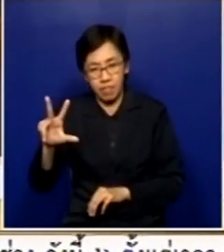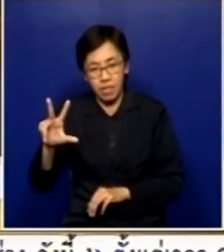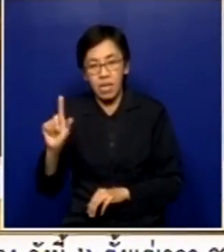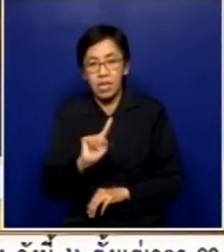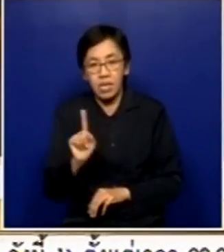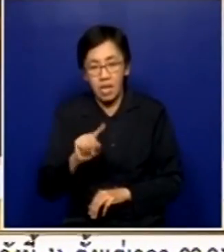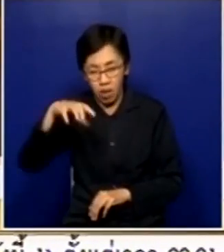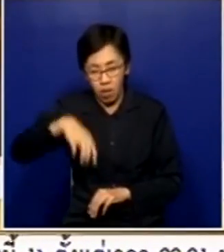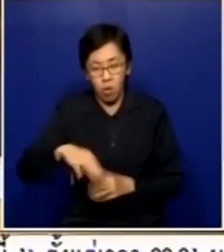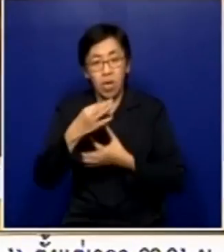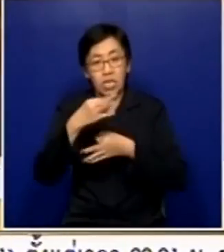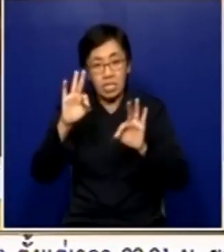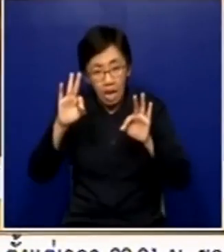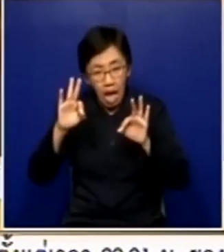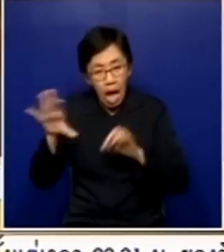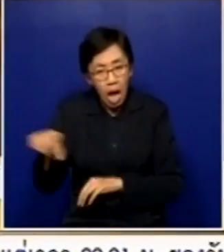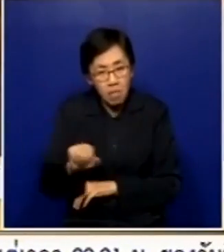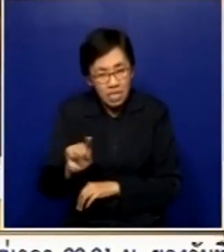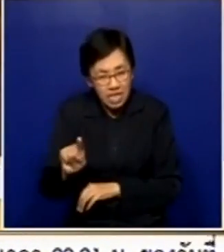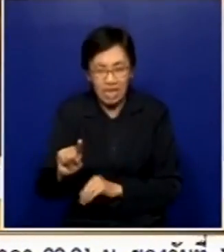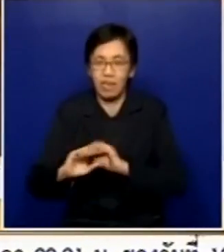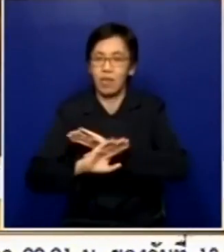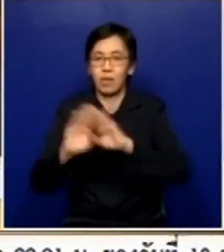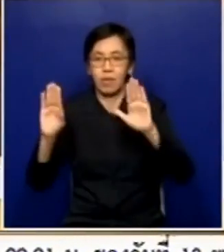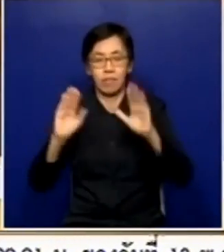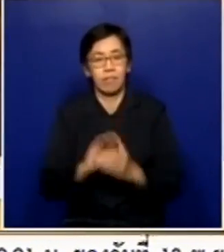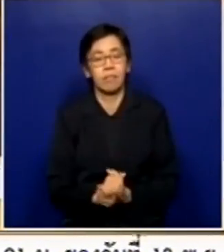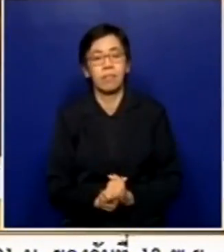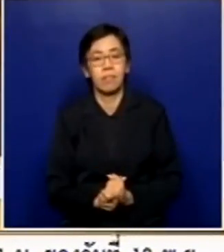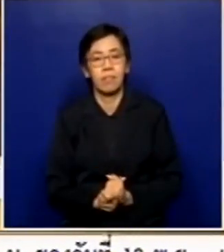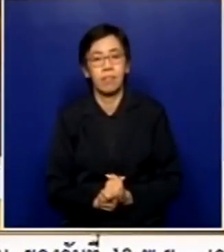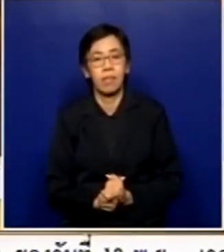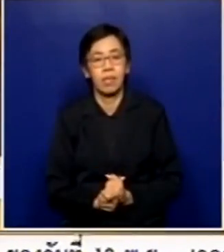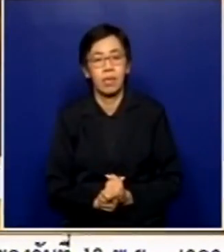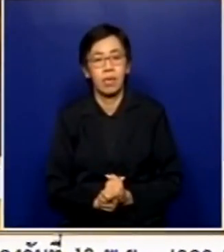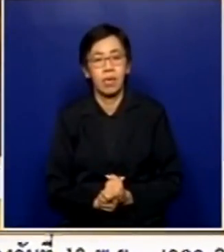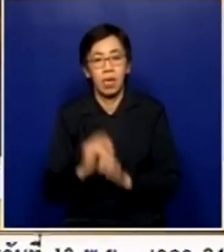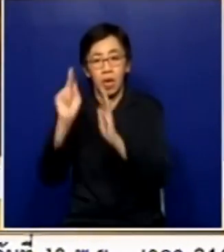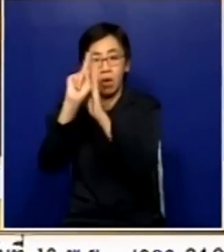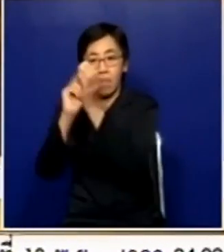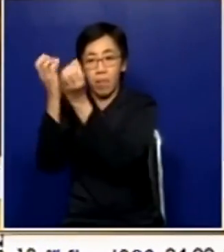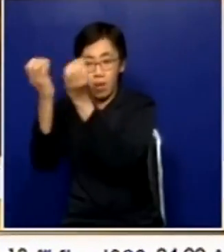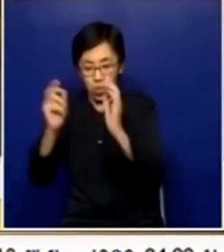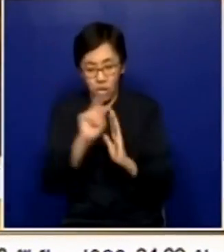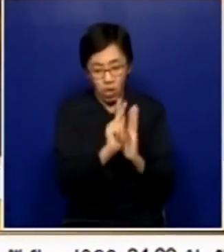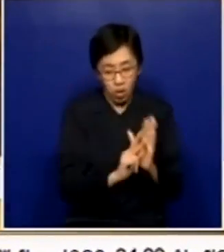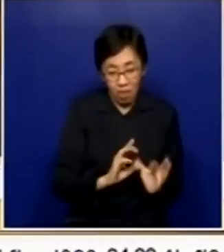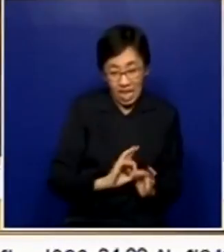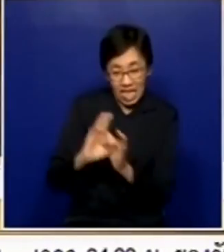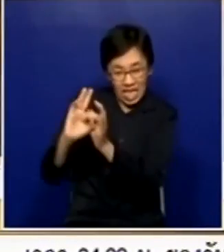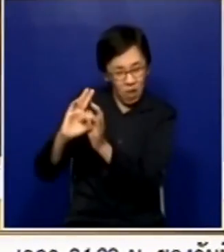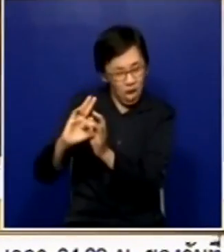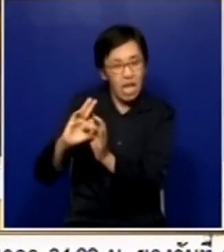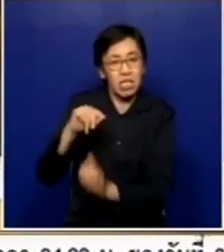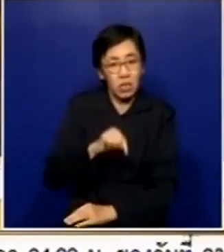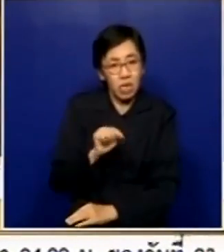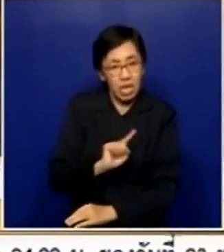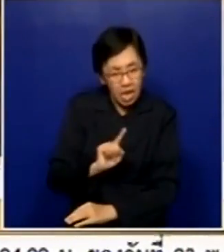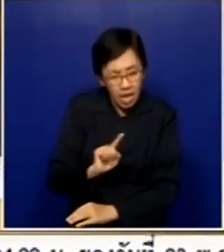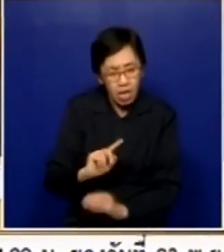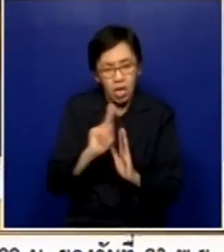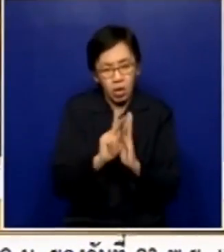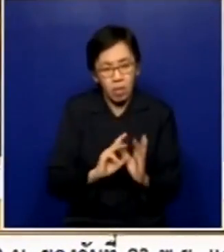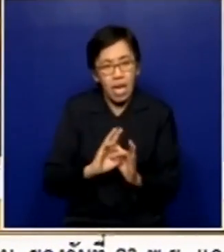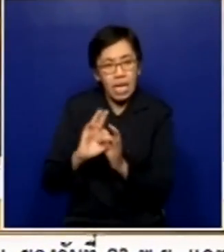ด้วยที่มาองค์กรอิสระและกฎหมายรับเราทำปะกฎหมายมันตอบว่าธรรมนูญฉบับที่เกี่ยวข้องเฉพาะในประเด็นที่เกี่ยว